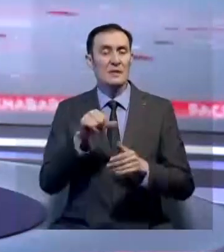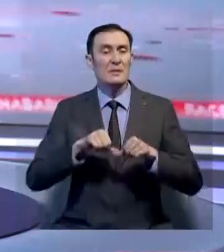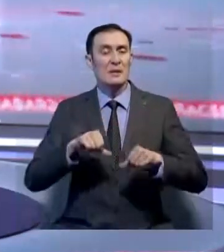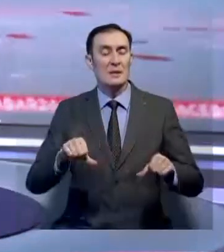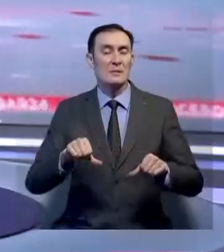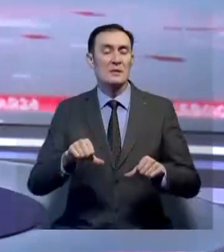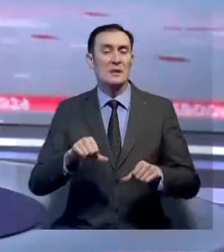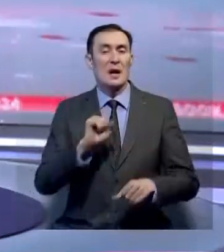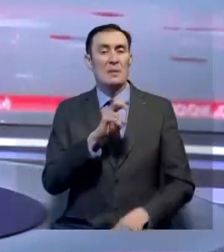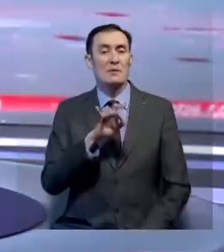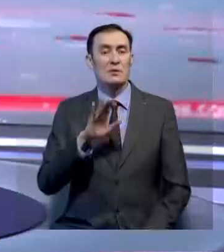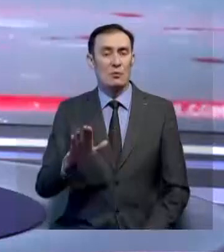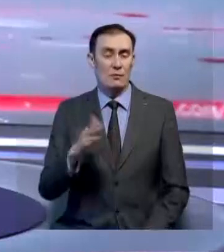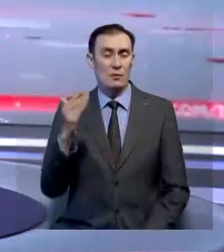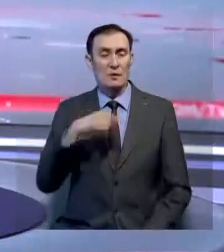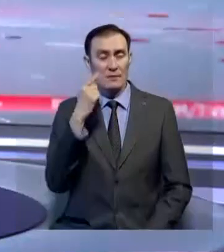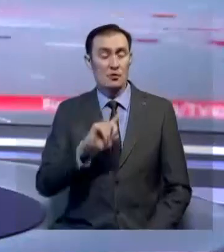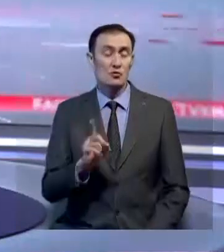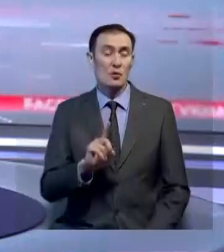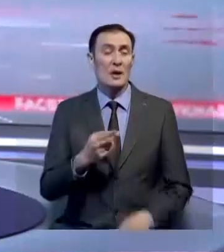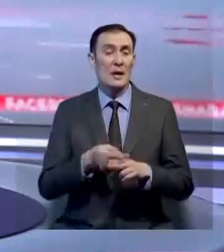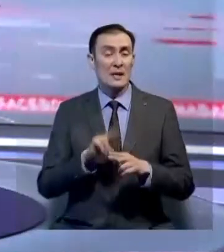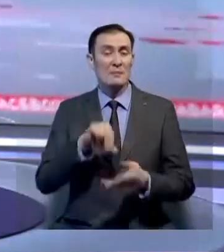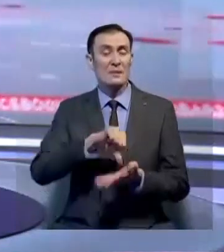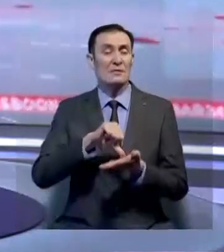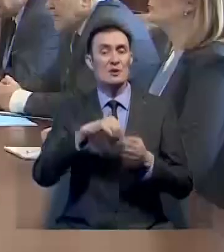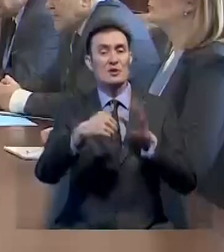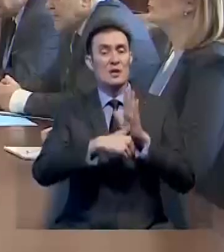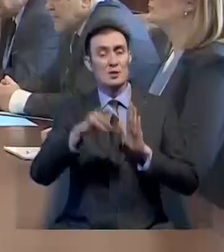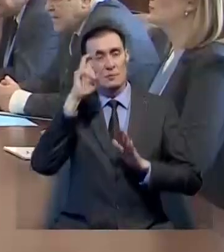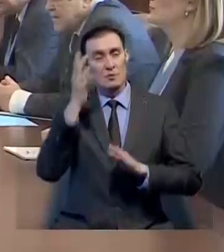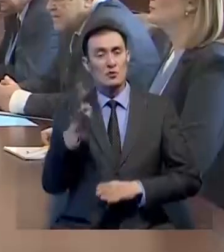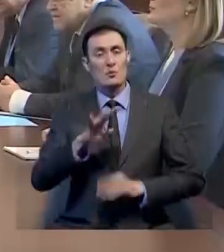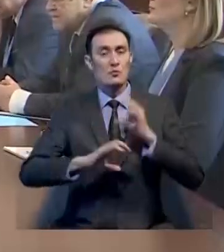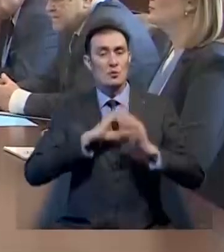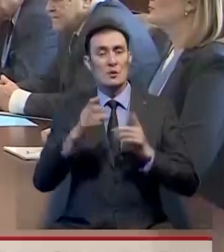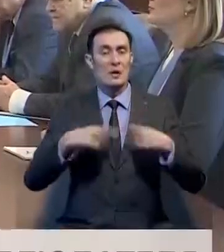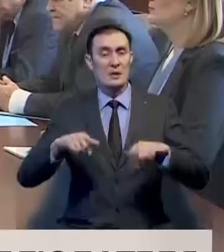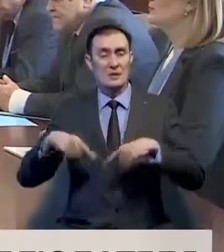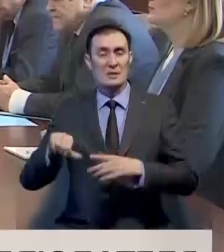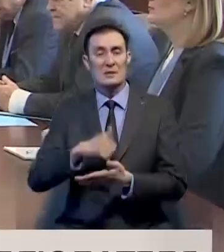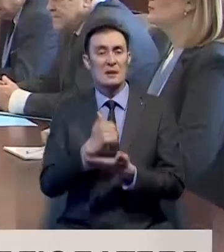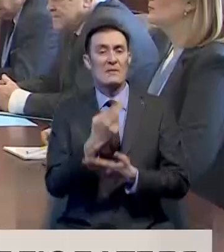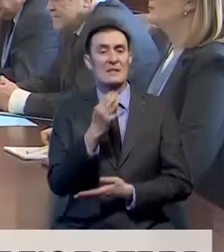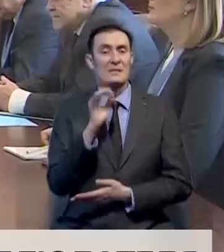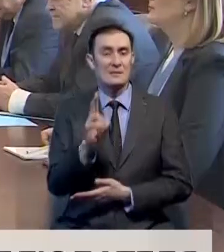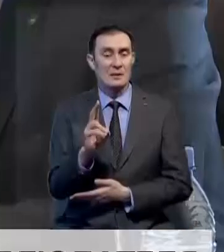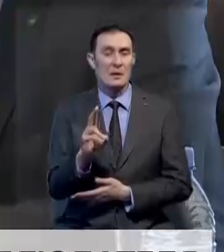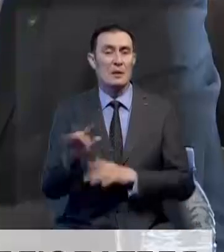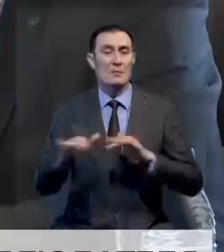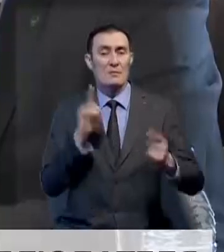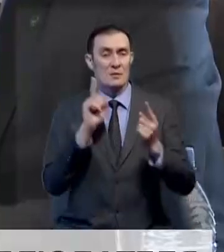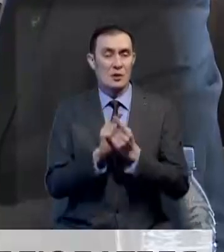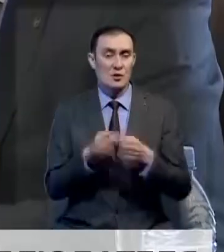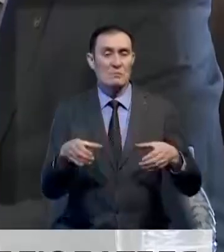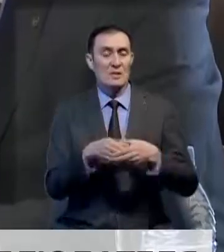избирательной комиссии Нурлан Абдиров. Он уточнил, что это представители 16 стран и 4 международных организаций. Глава ЦИКа провел встречу